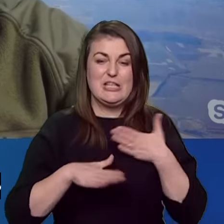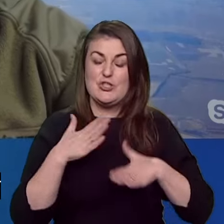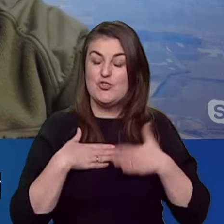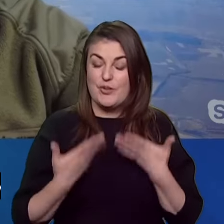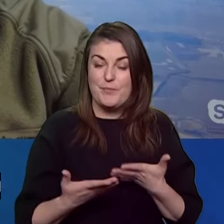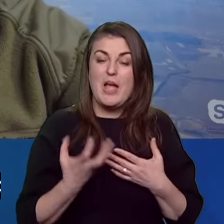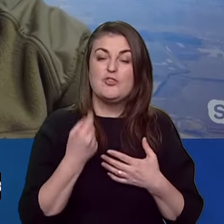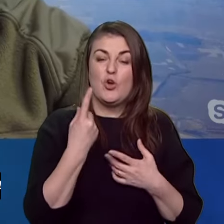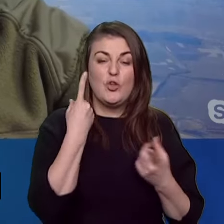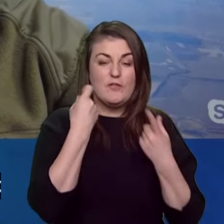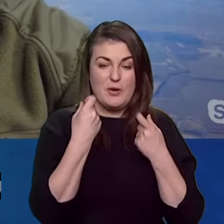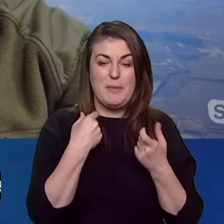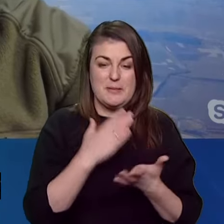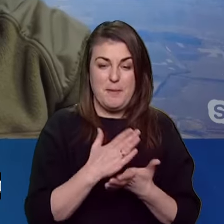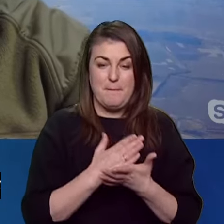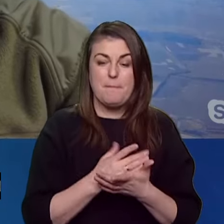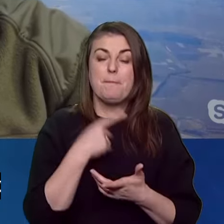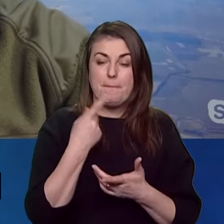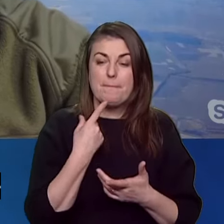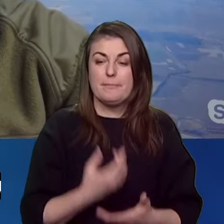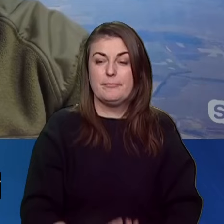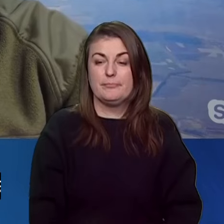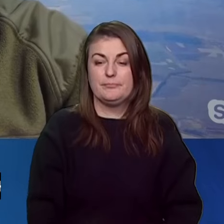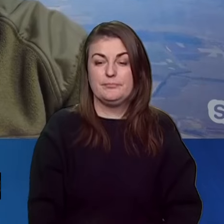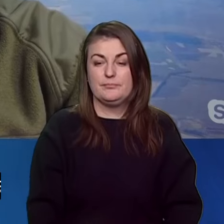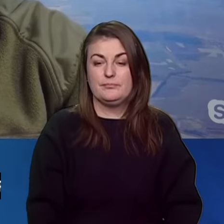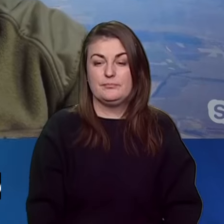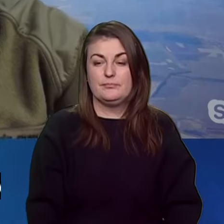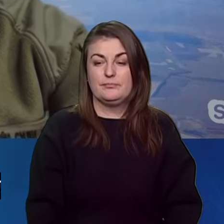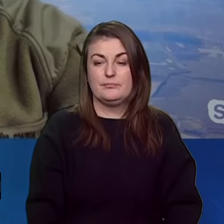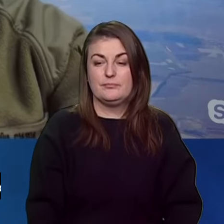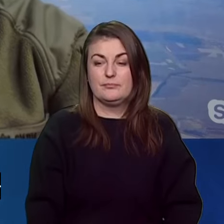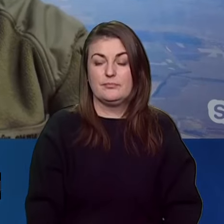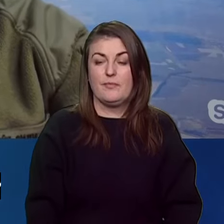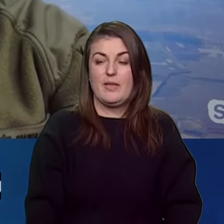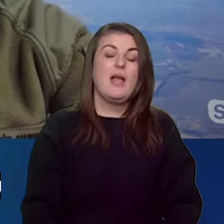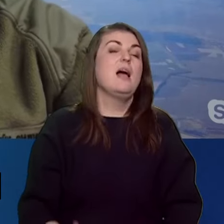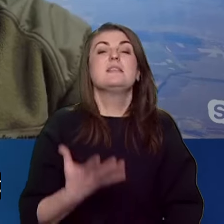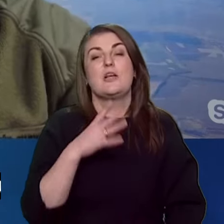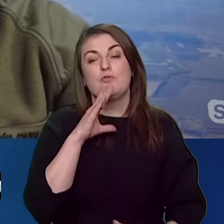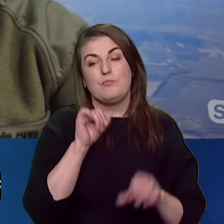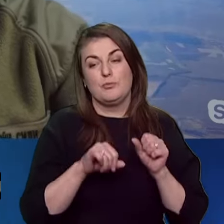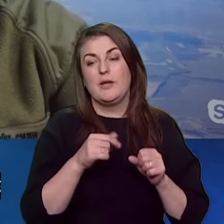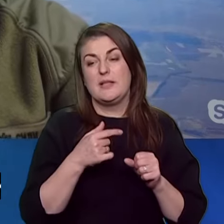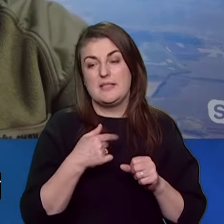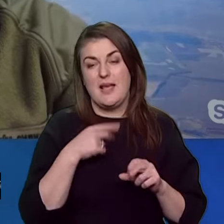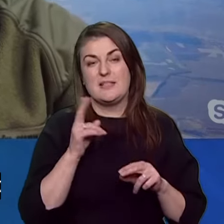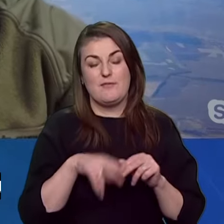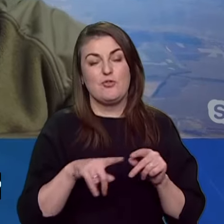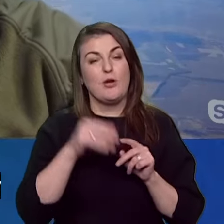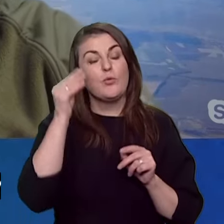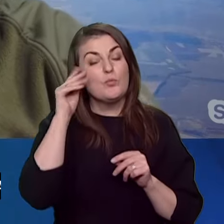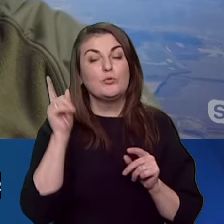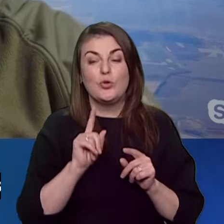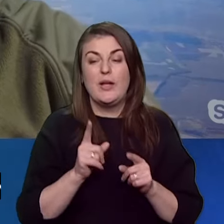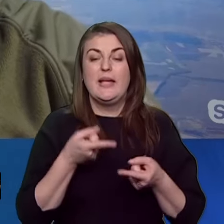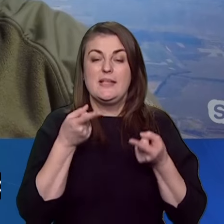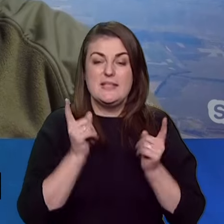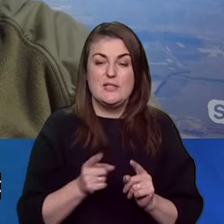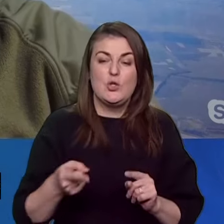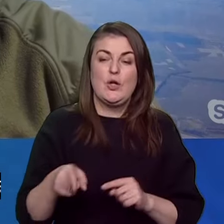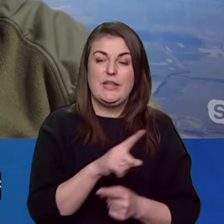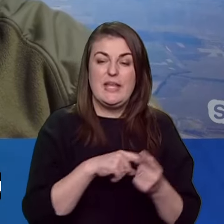тішить. Ще одну інформацію маємо. А кажіть. Так. Ні, зменшує спроможності, я ще завершу так думку, що дійсно